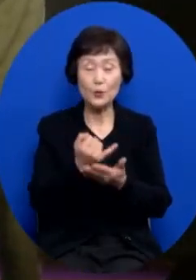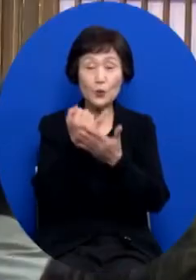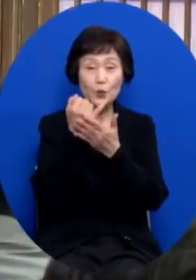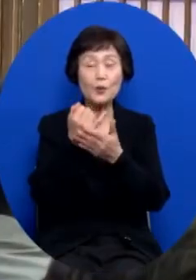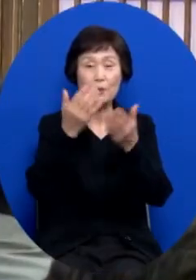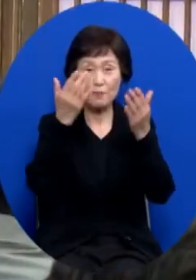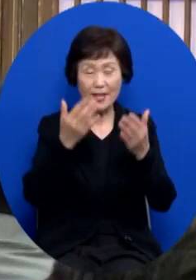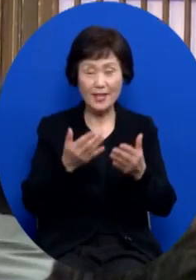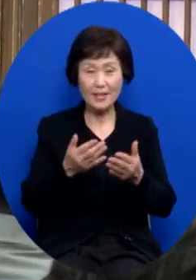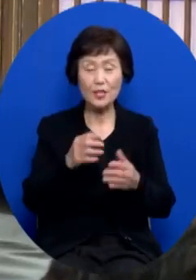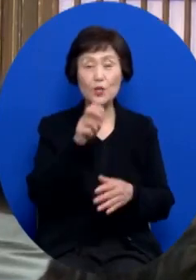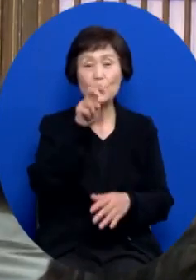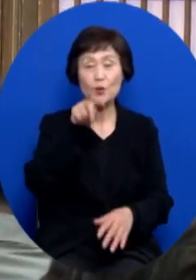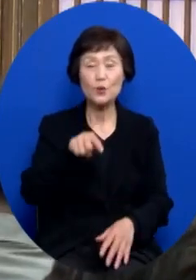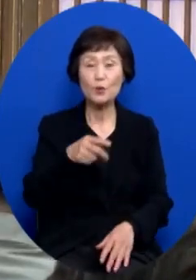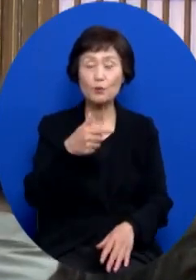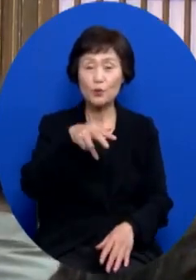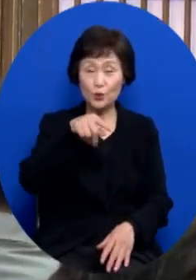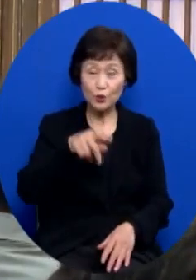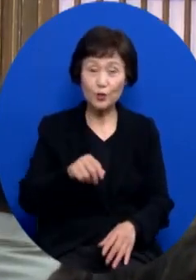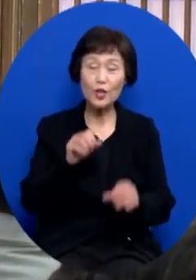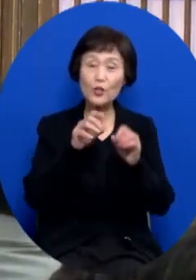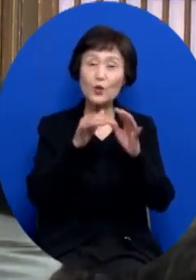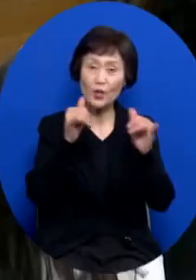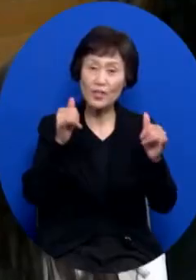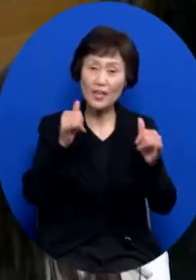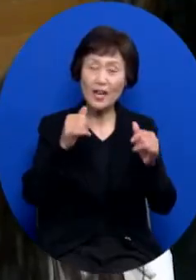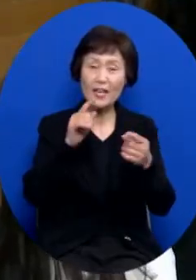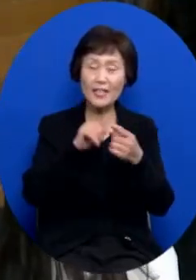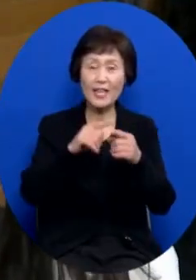작품입니다. 경주제일 침례교회는